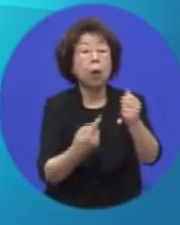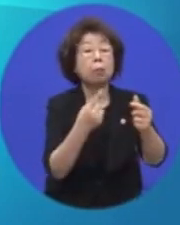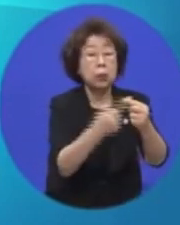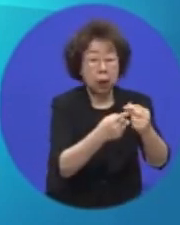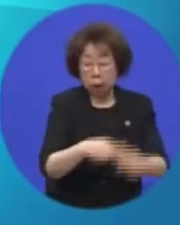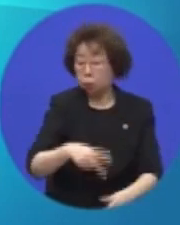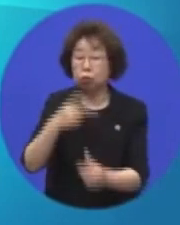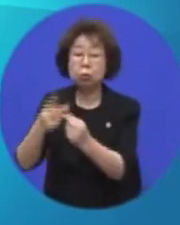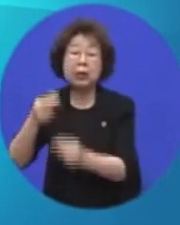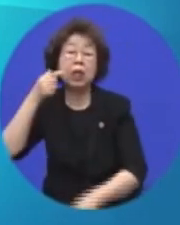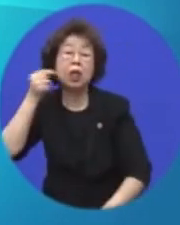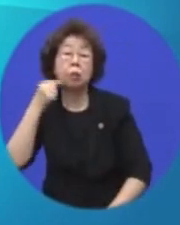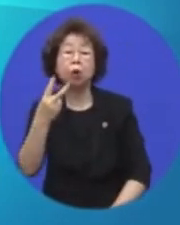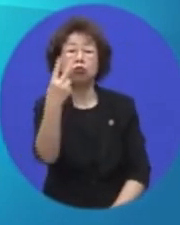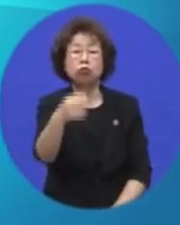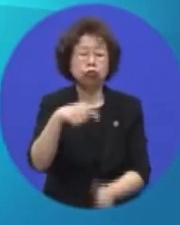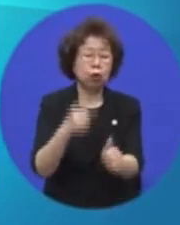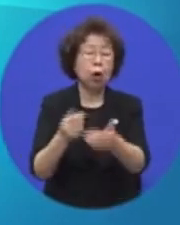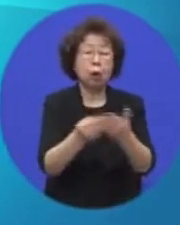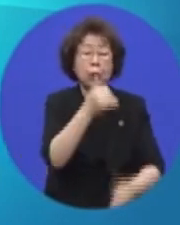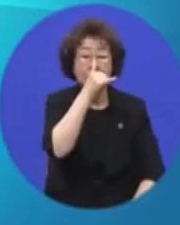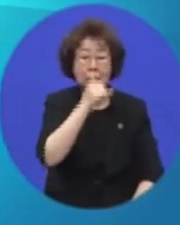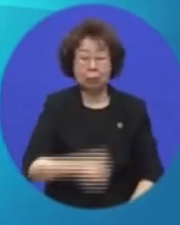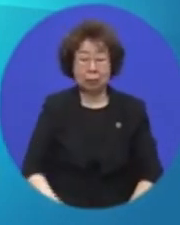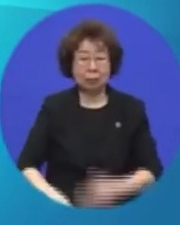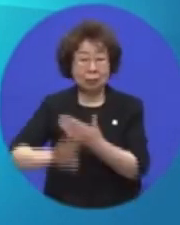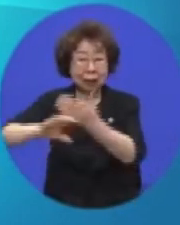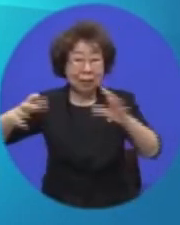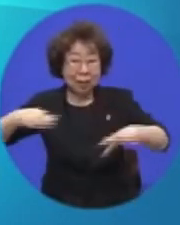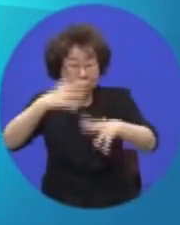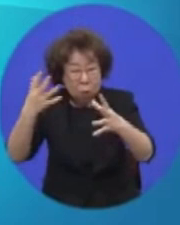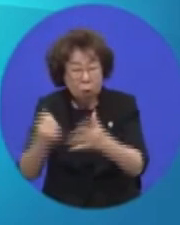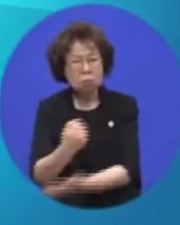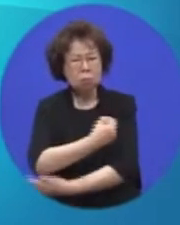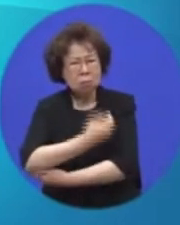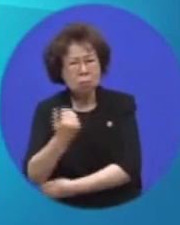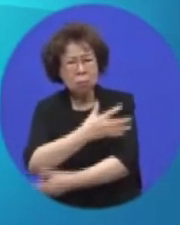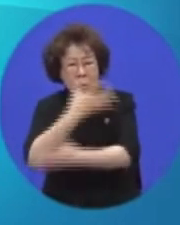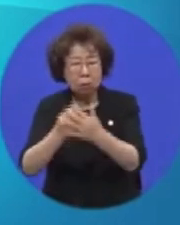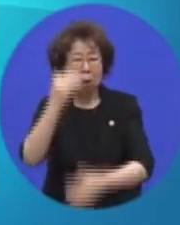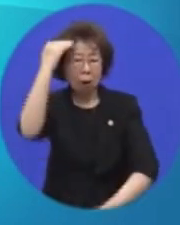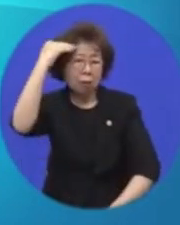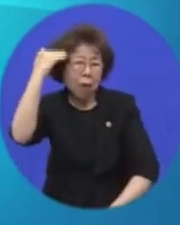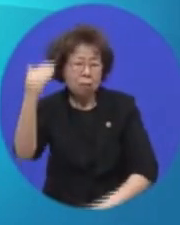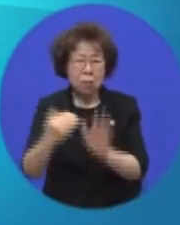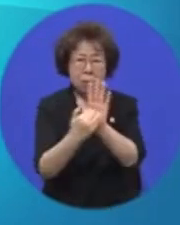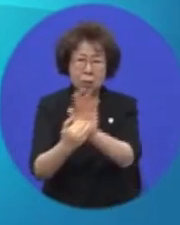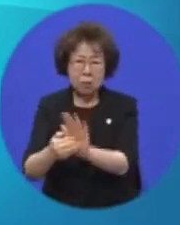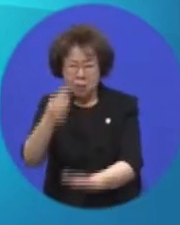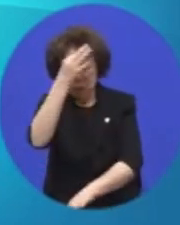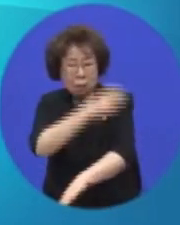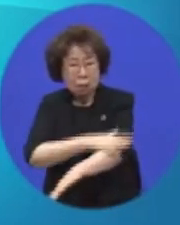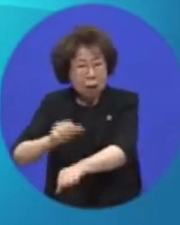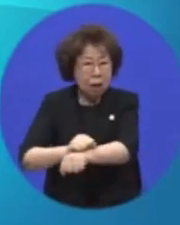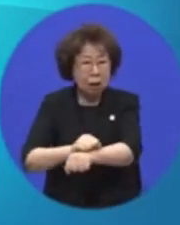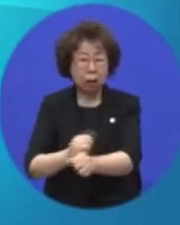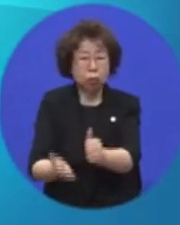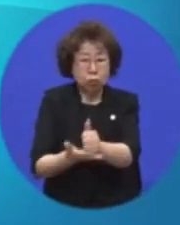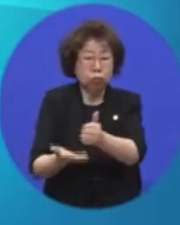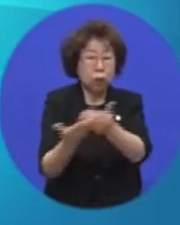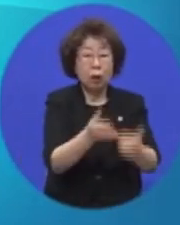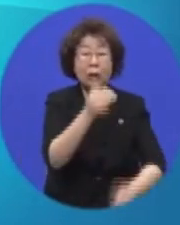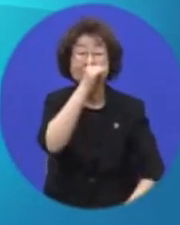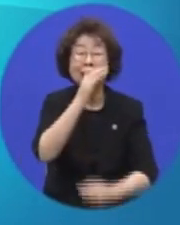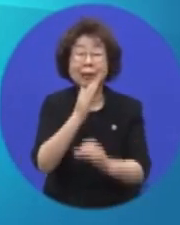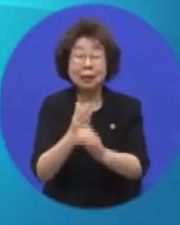일본 밖에 없습니다 전 세계 언론과 정부 인사들이 대한민국의 대응 능력에 놀라고 있습니다